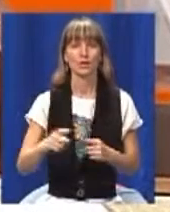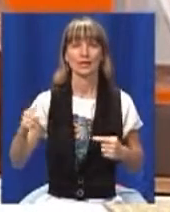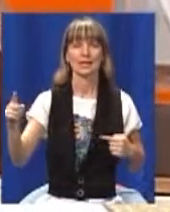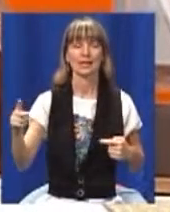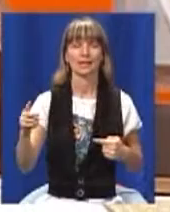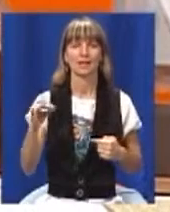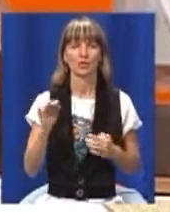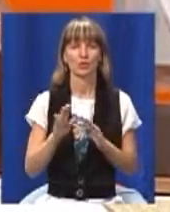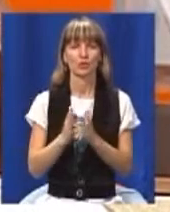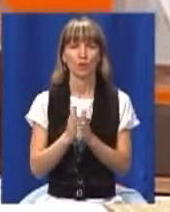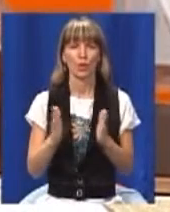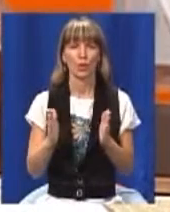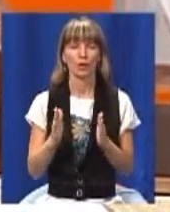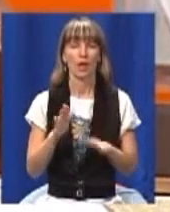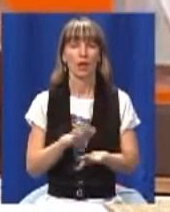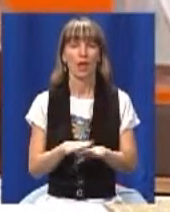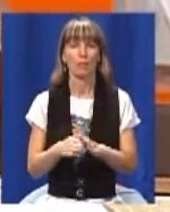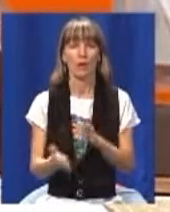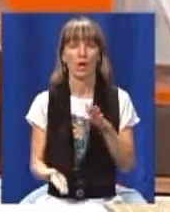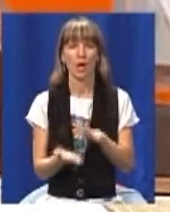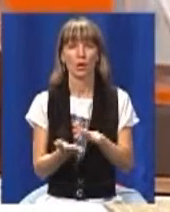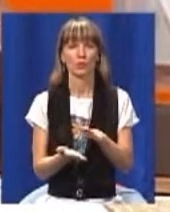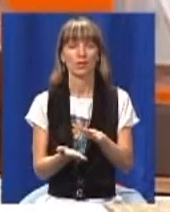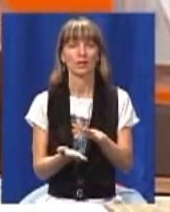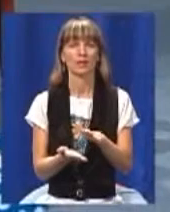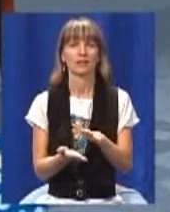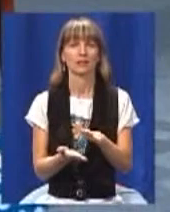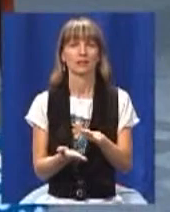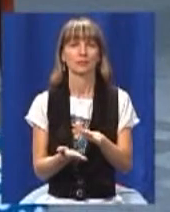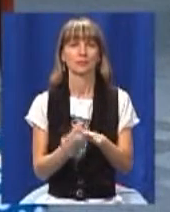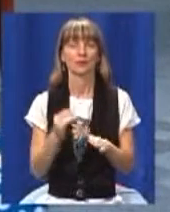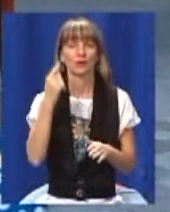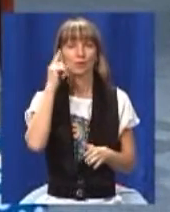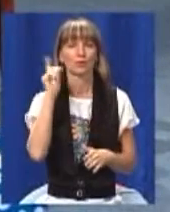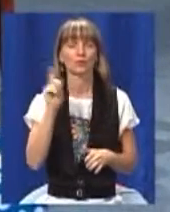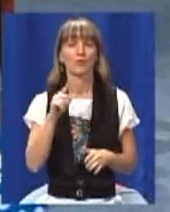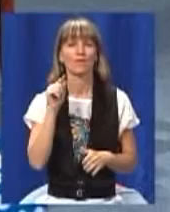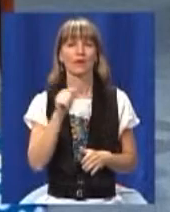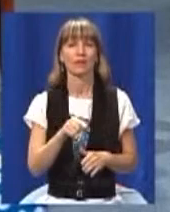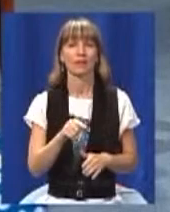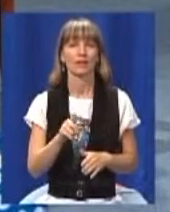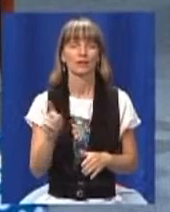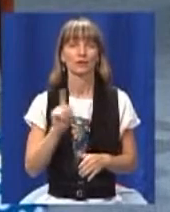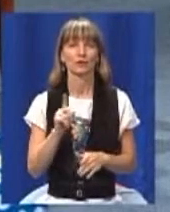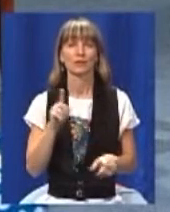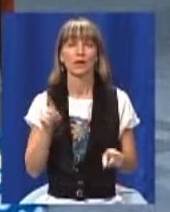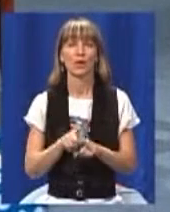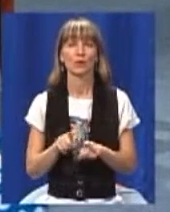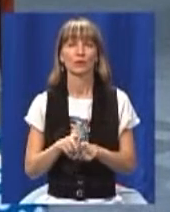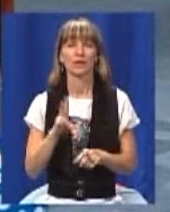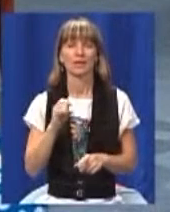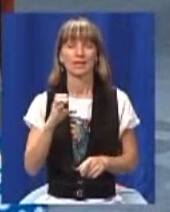очень широкий, лапки короткие, все. И мне кажется, что она чем-то схожа